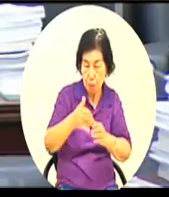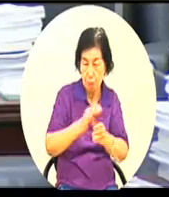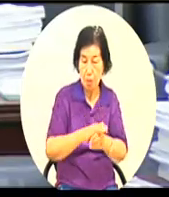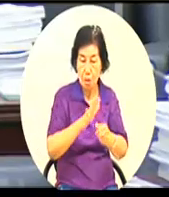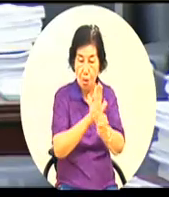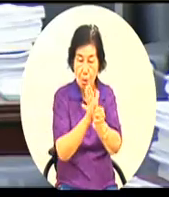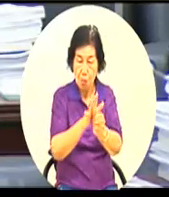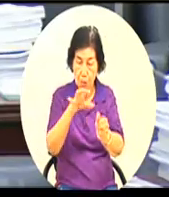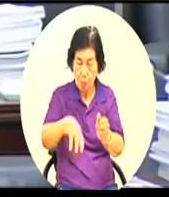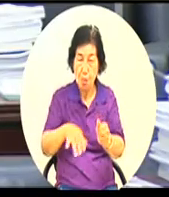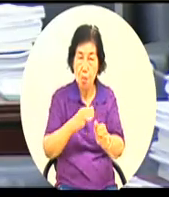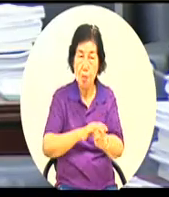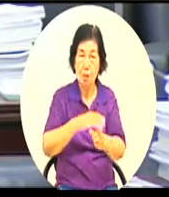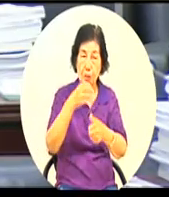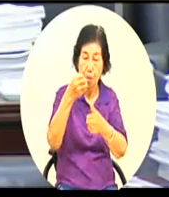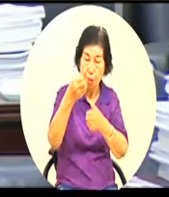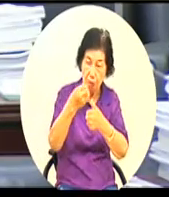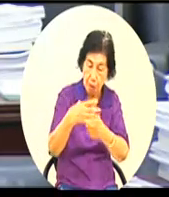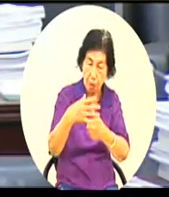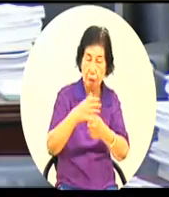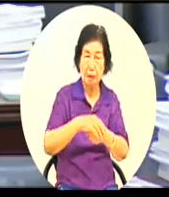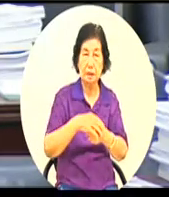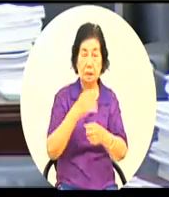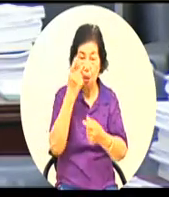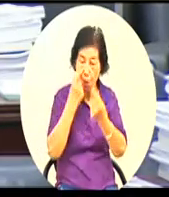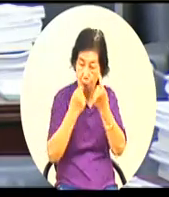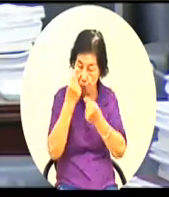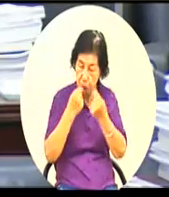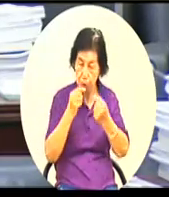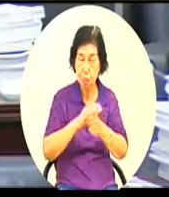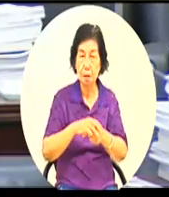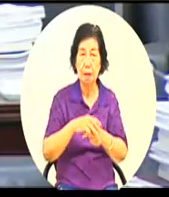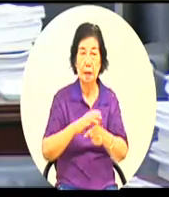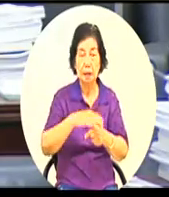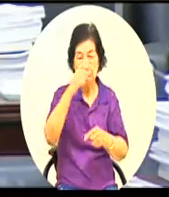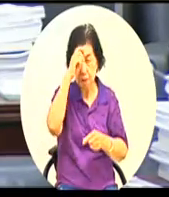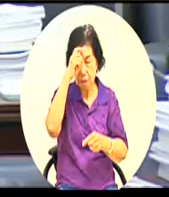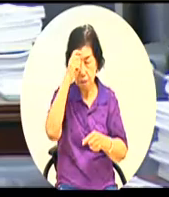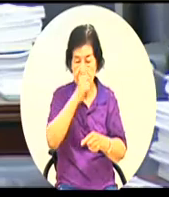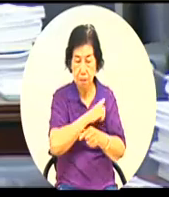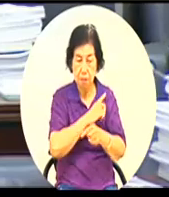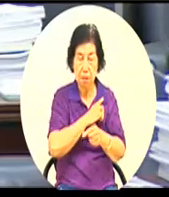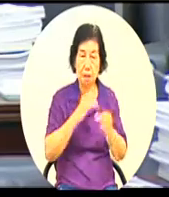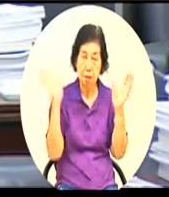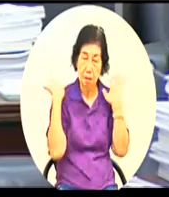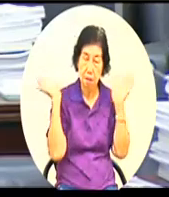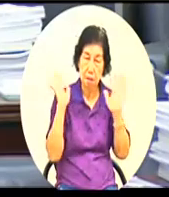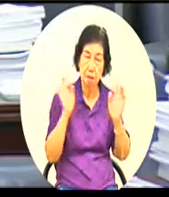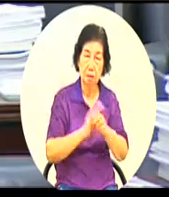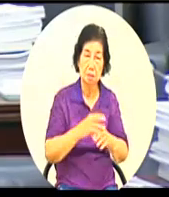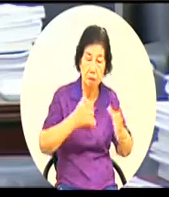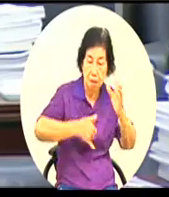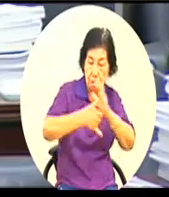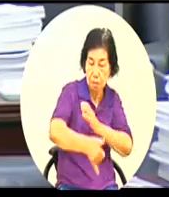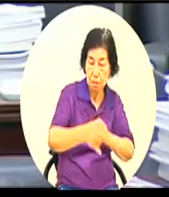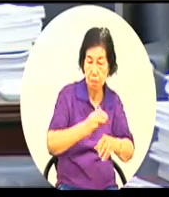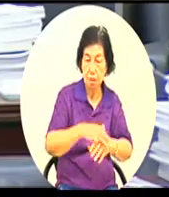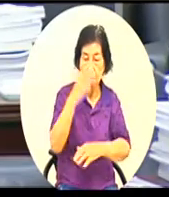遮，啊，一个囡仔讲想要读公立幼稚园，啊，就搁爱抽